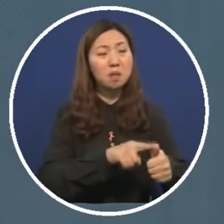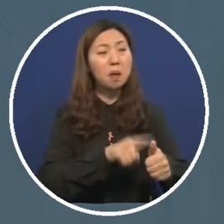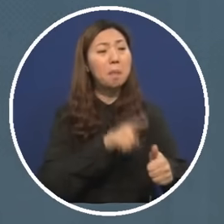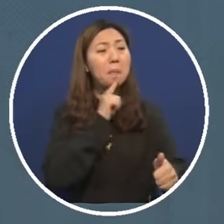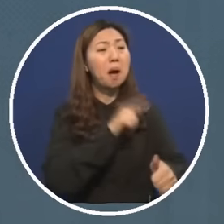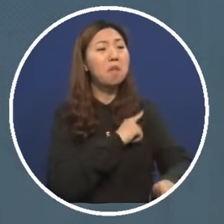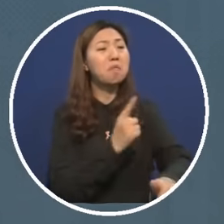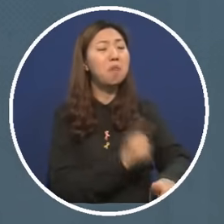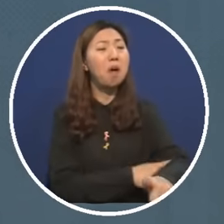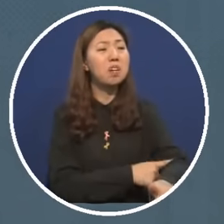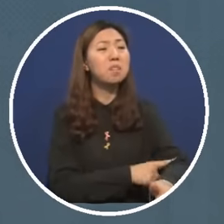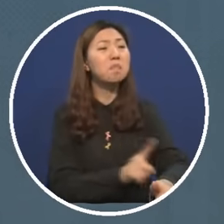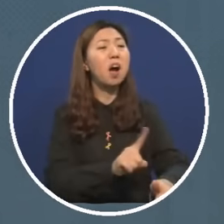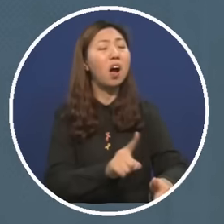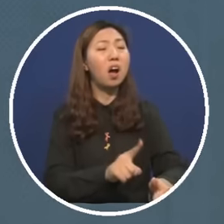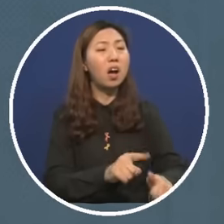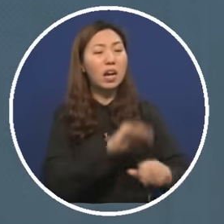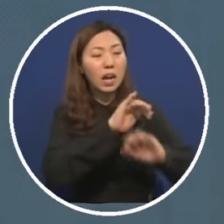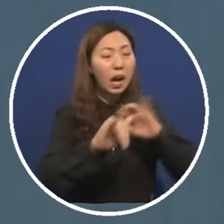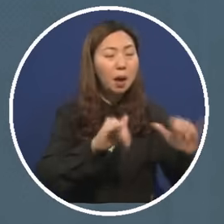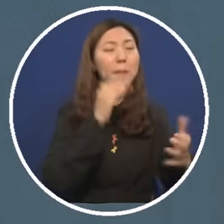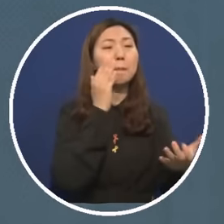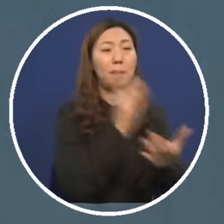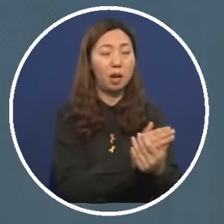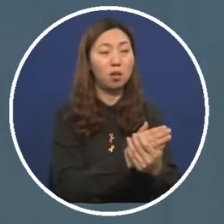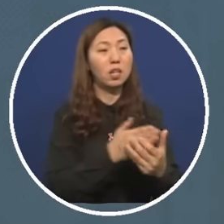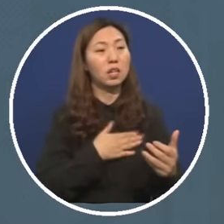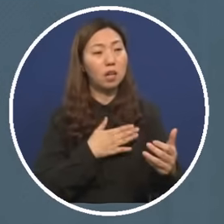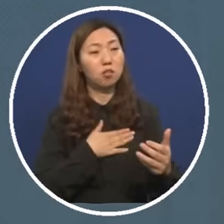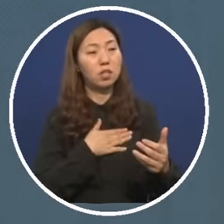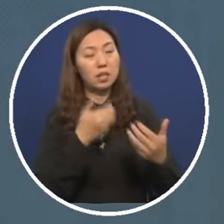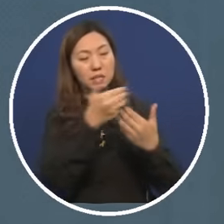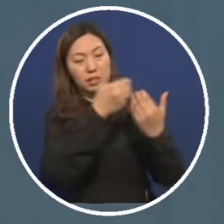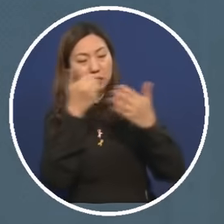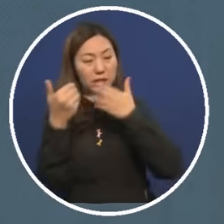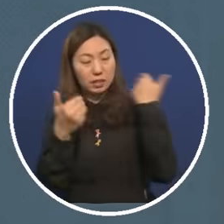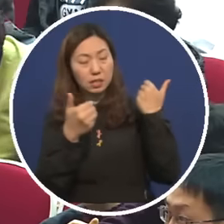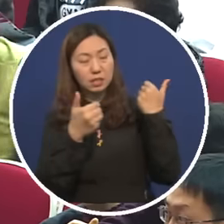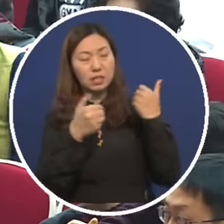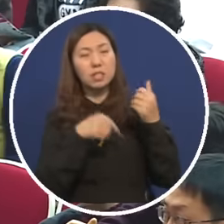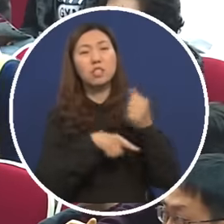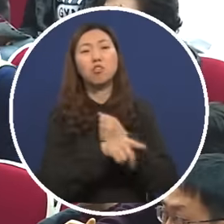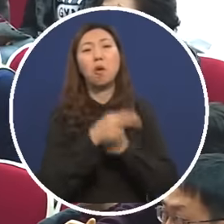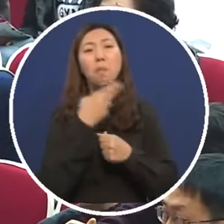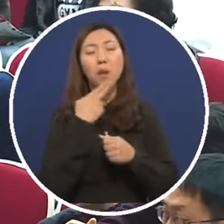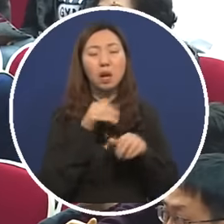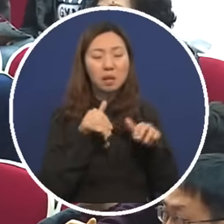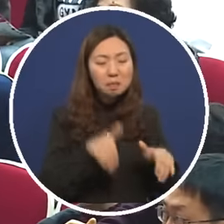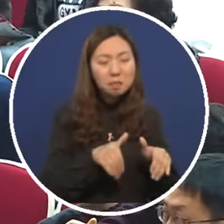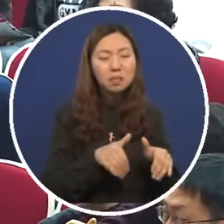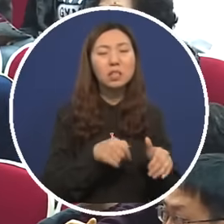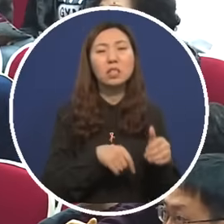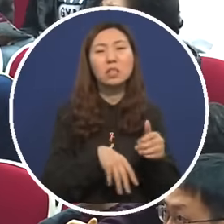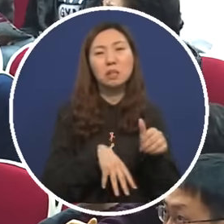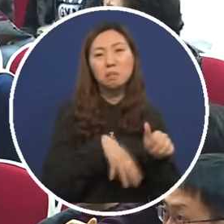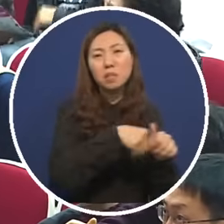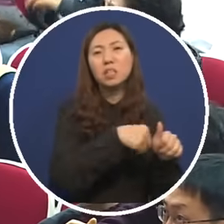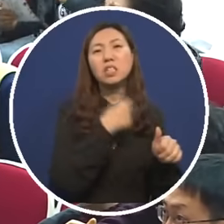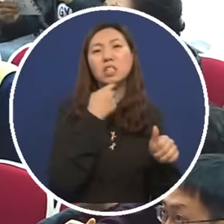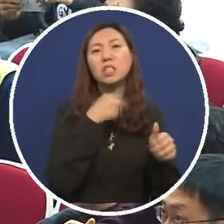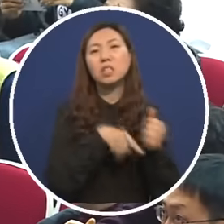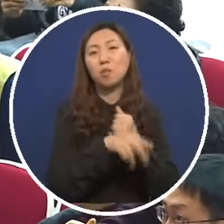있어. 이렇게 간섭도 하지 말고 나도 남편으로부터 속박을 받지 말라는 거예요. 네. 잘